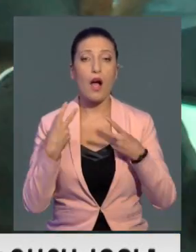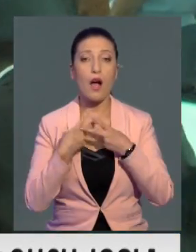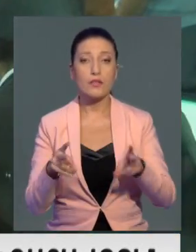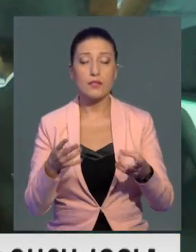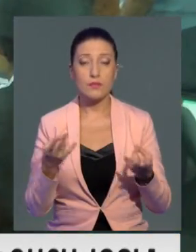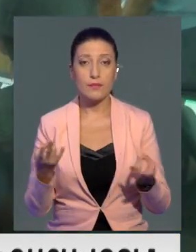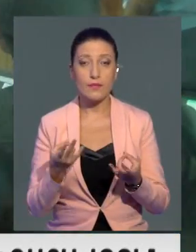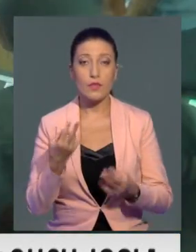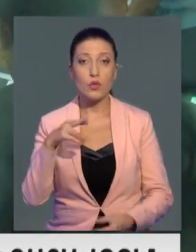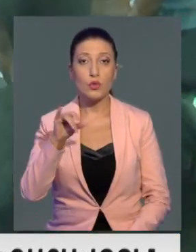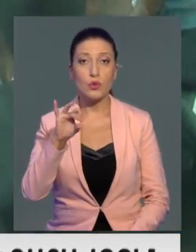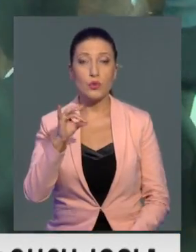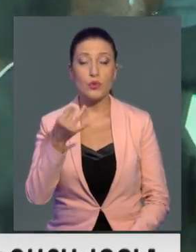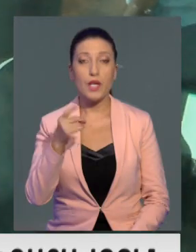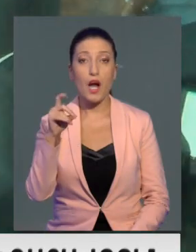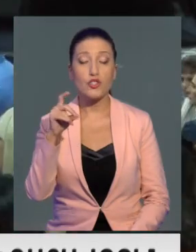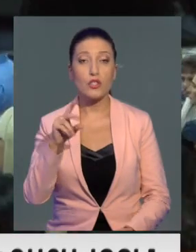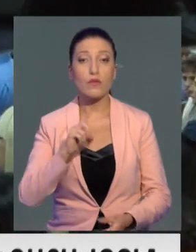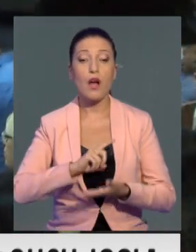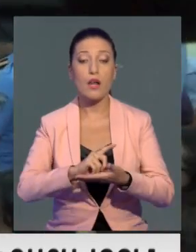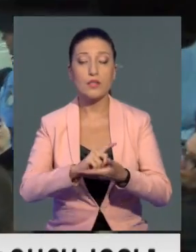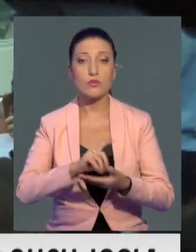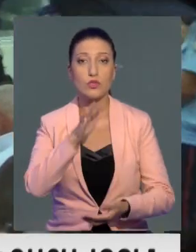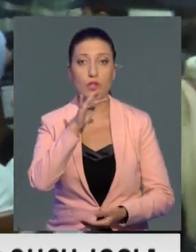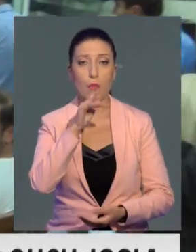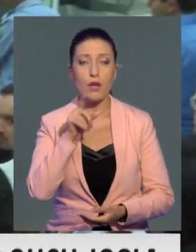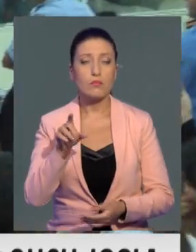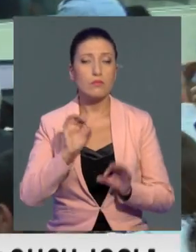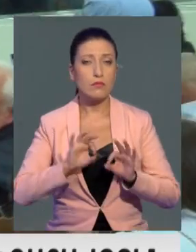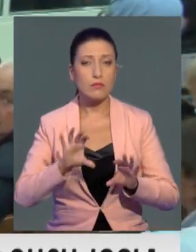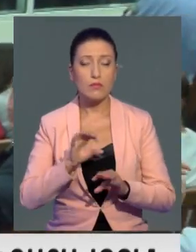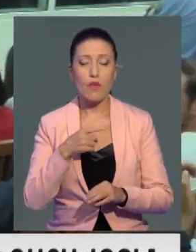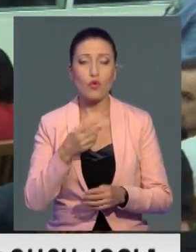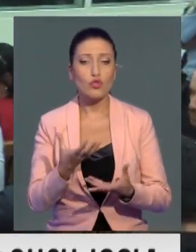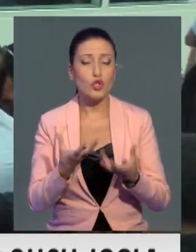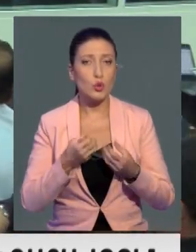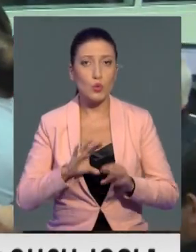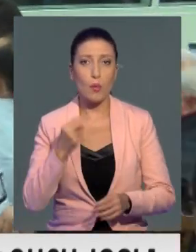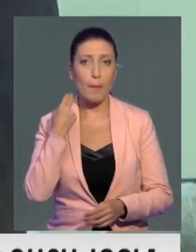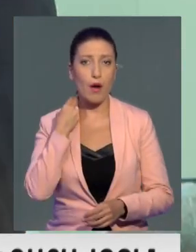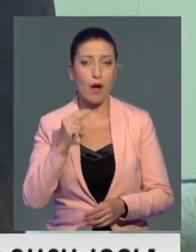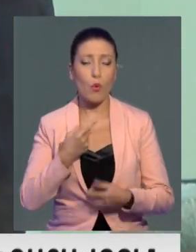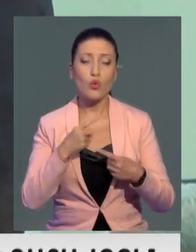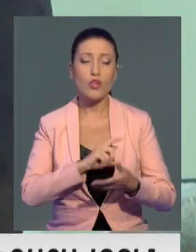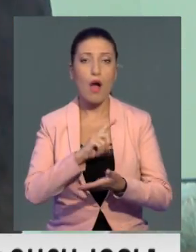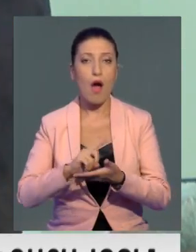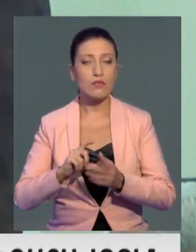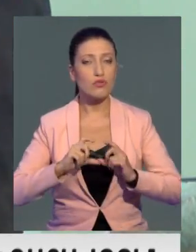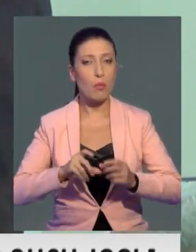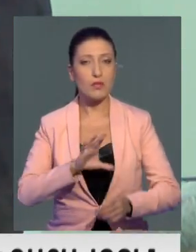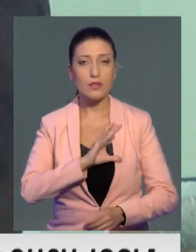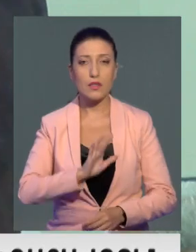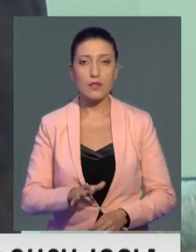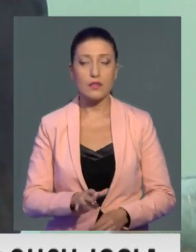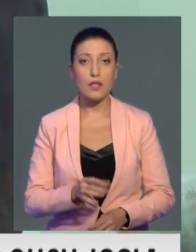Յուրի Խաչատուրովի հետ հարցազրույցի ընթացքում նա նշեց, որ չի ընդունում մեղադրանքը, այլ հարցերի չցանկացավ պատասխանել։ Ասեմ, որ